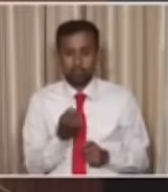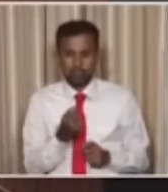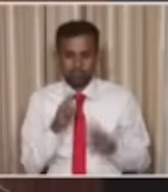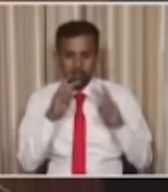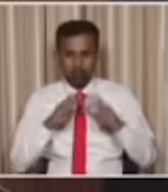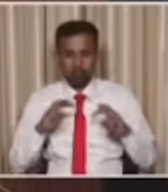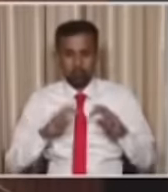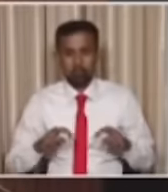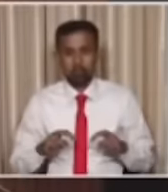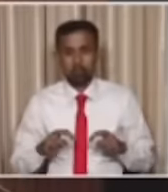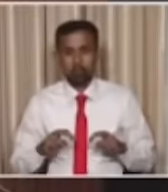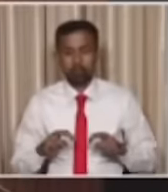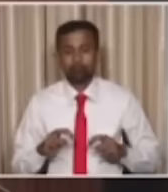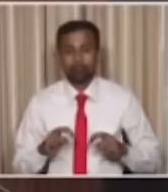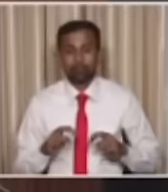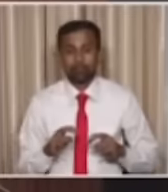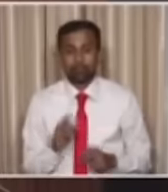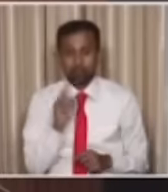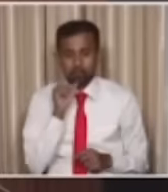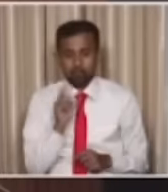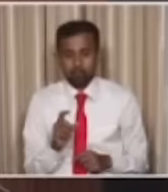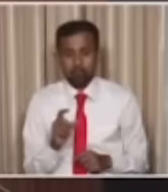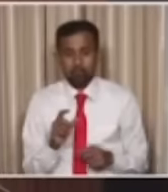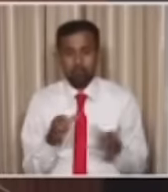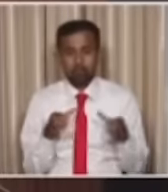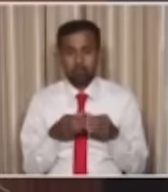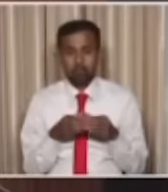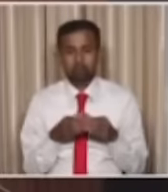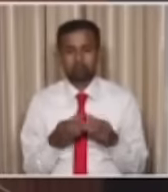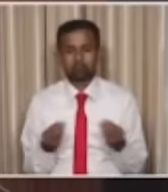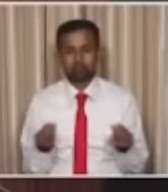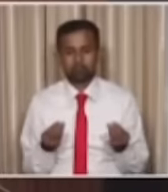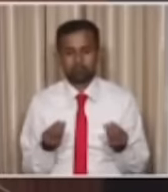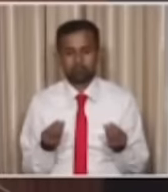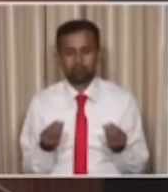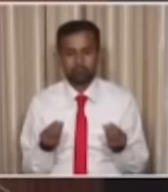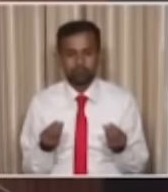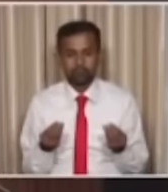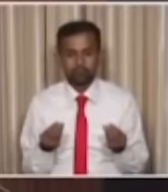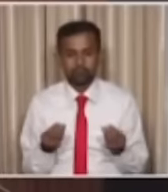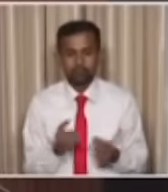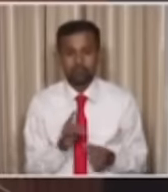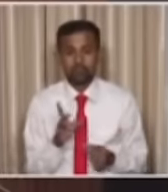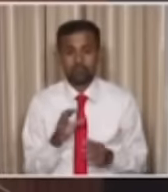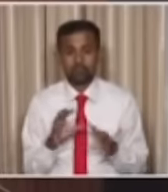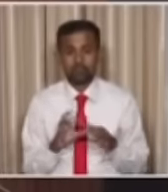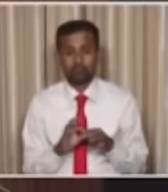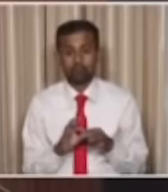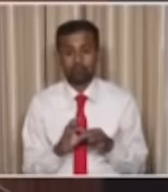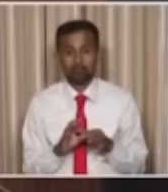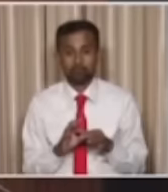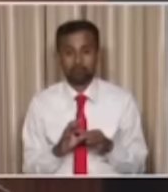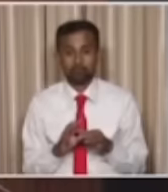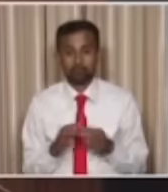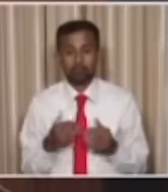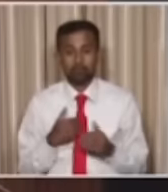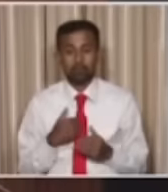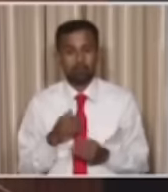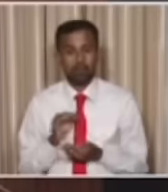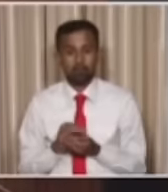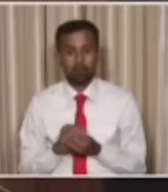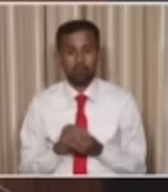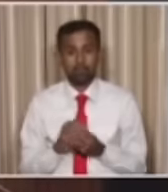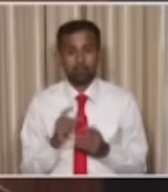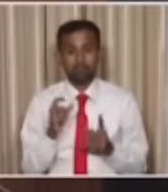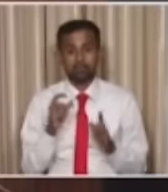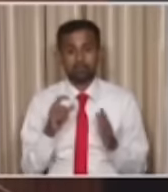කරන, විග්‍රහණය කරන, නිරීක්ෂණය කරන ආයතන පද්ධතිය දුර්වලතුලා තිබුණා. ඒක ඍජුව බැඳලා තිබෙන නෛතික වශයෙන් අපේ තියෙන පොදු